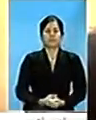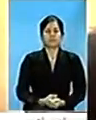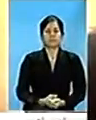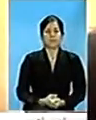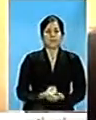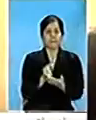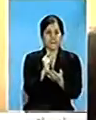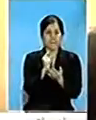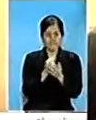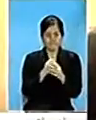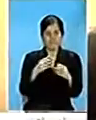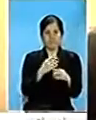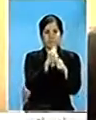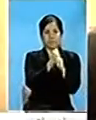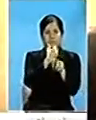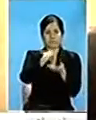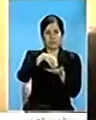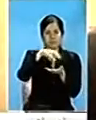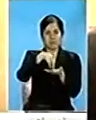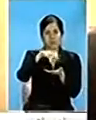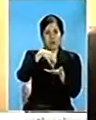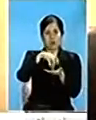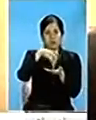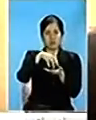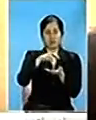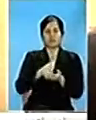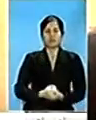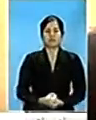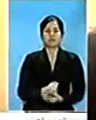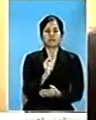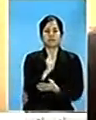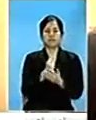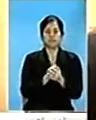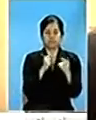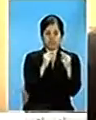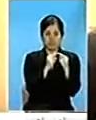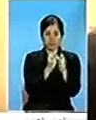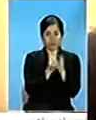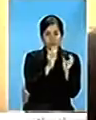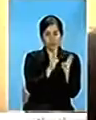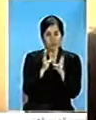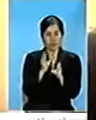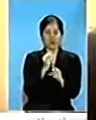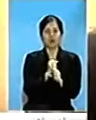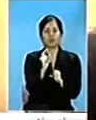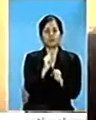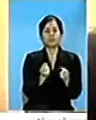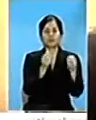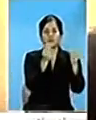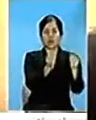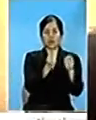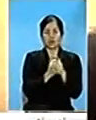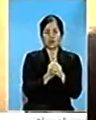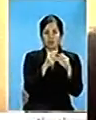อาจกล่าวโดยสรุปง่ายๆนะคะว่าก็คือการทำให้สำนึกของพลเมืองเกิ